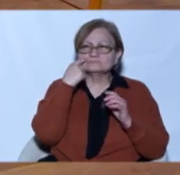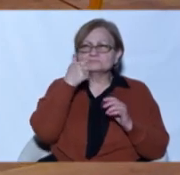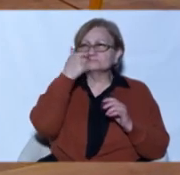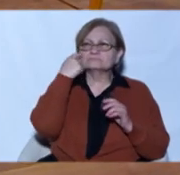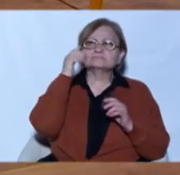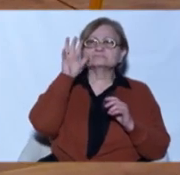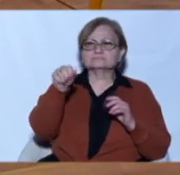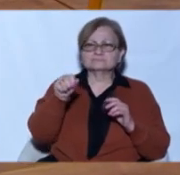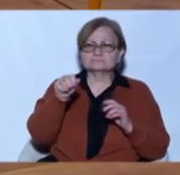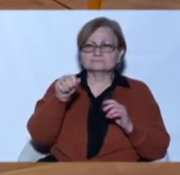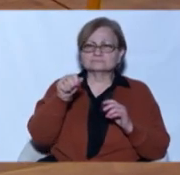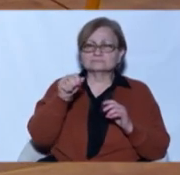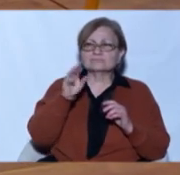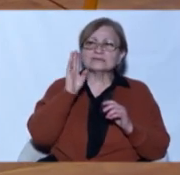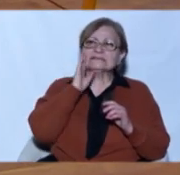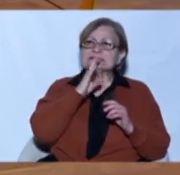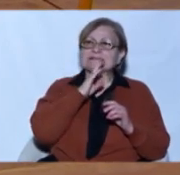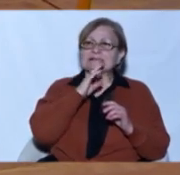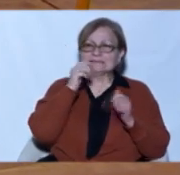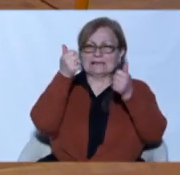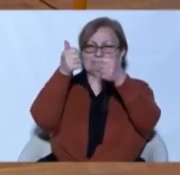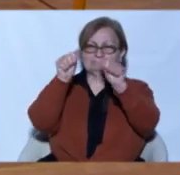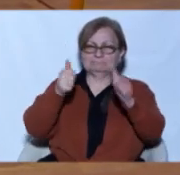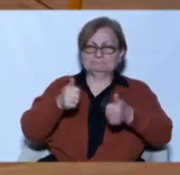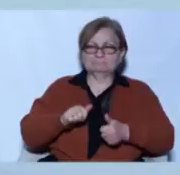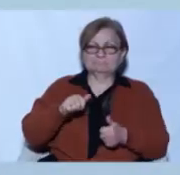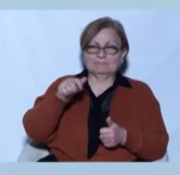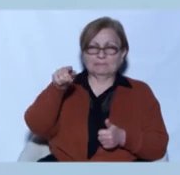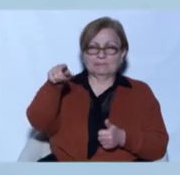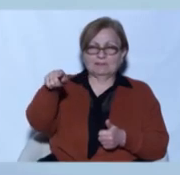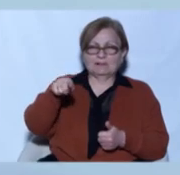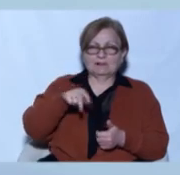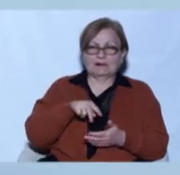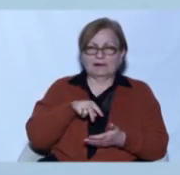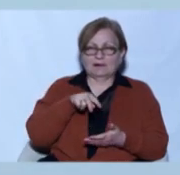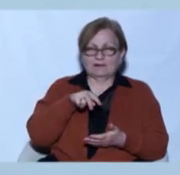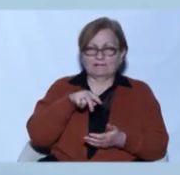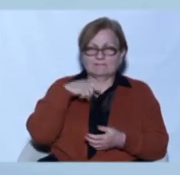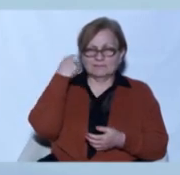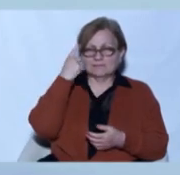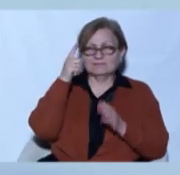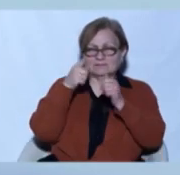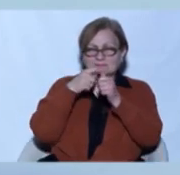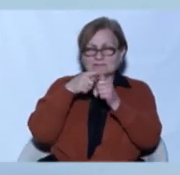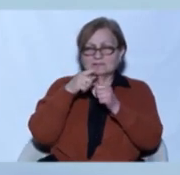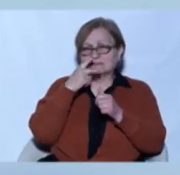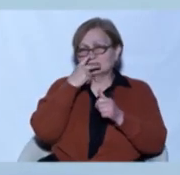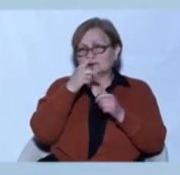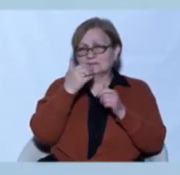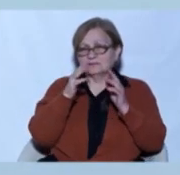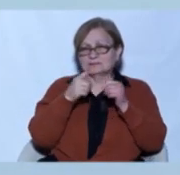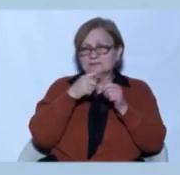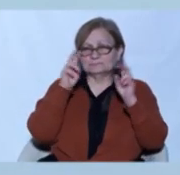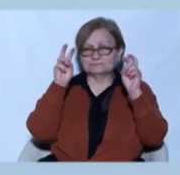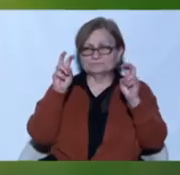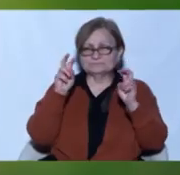თვალს სწორედ დედის ფიგურა. მისი კითკი სათაურს თუ სახელწოდებას დავეყრნობით, მისი